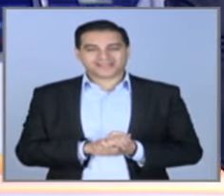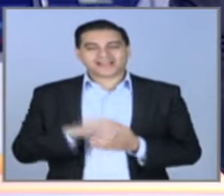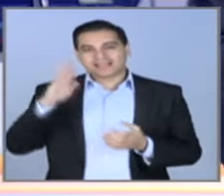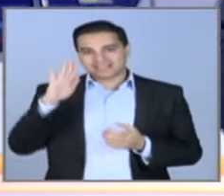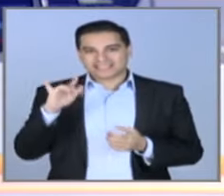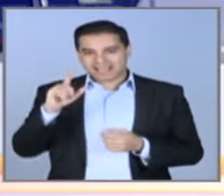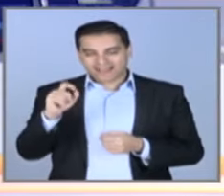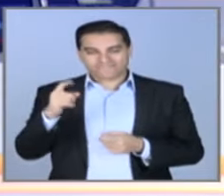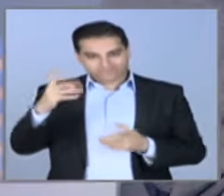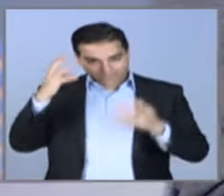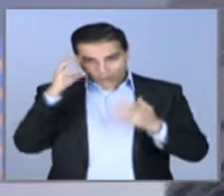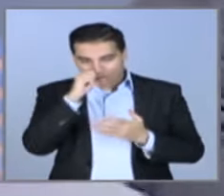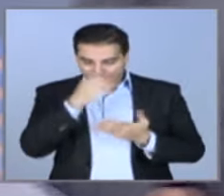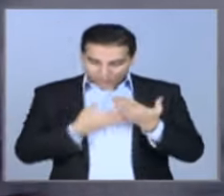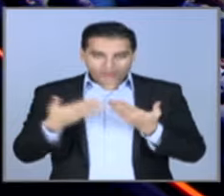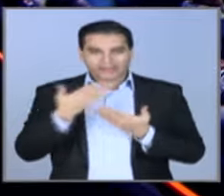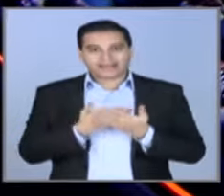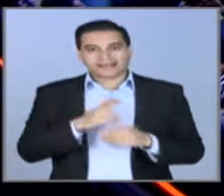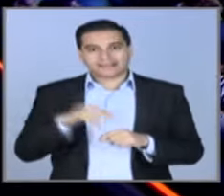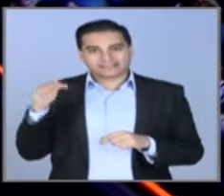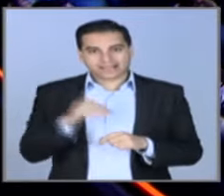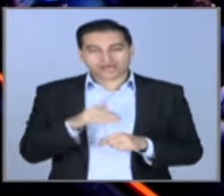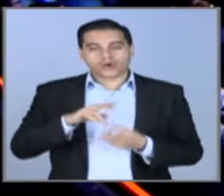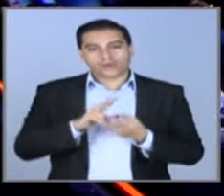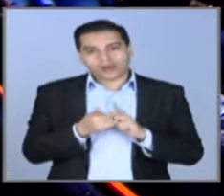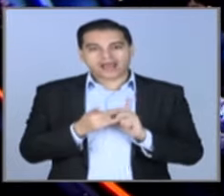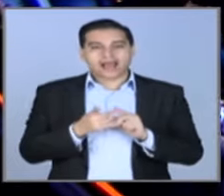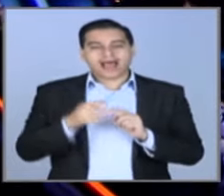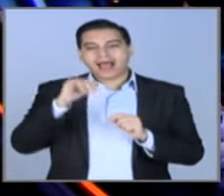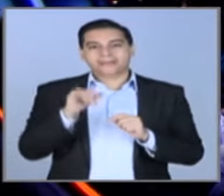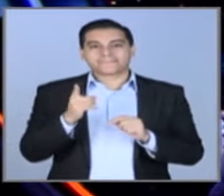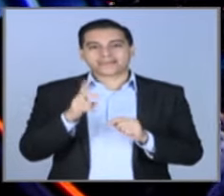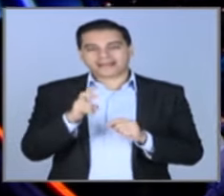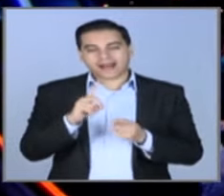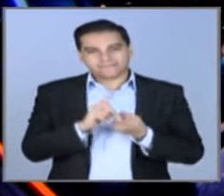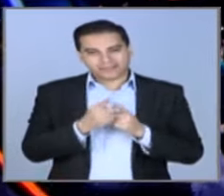سيف هتروح تسمع أغنية وترجع لنا تاني، اتفضل. أميرة تعالي مكاني.